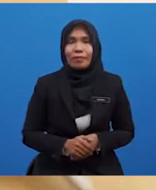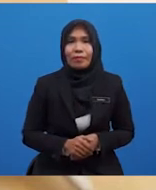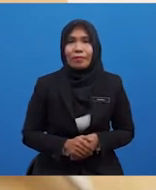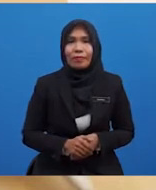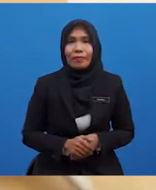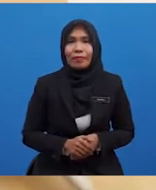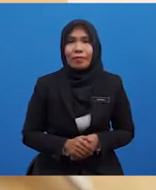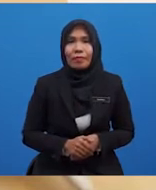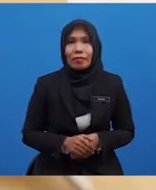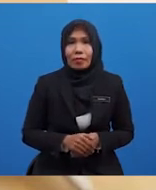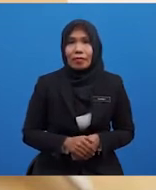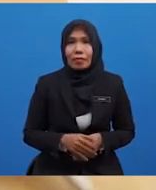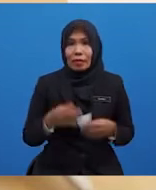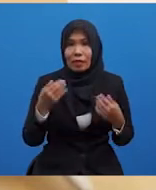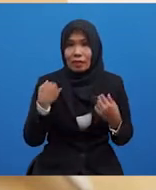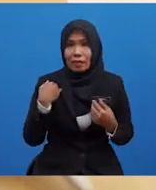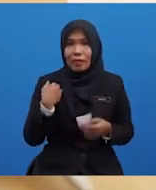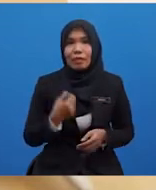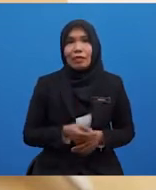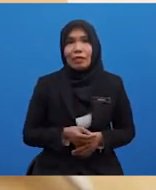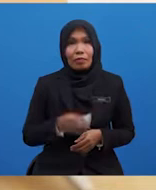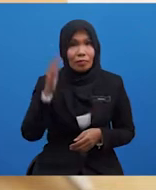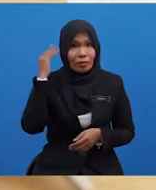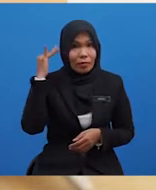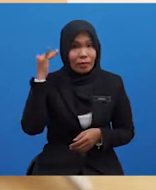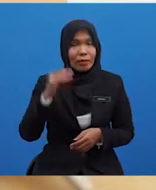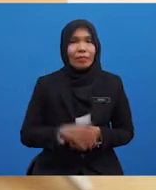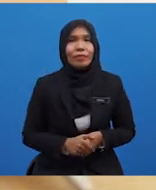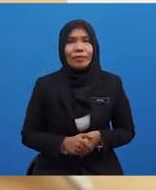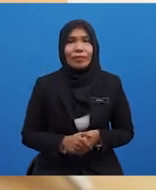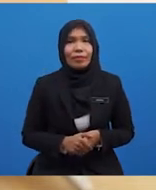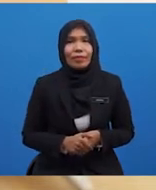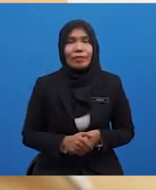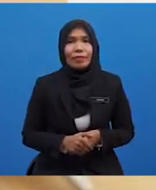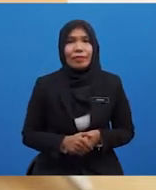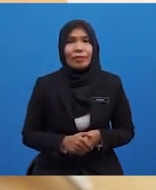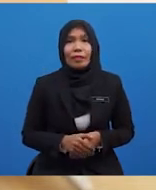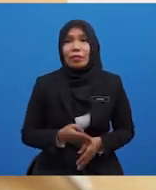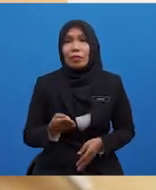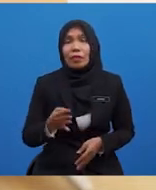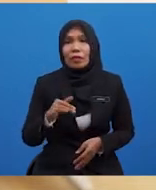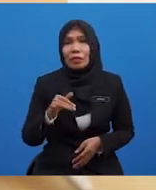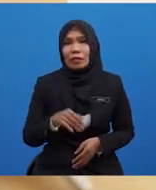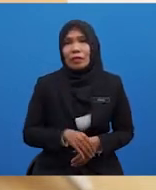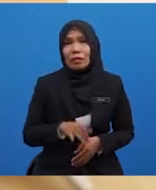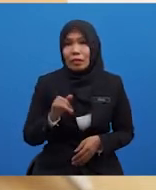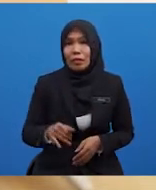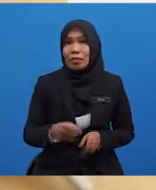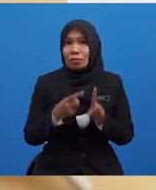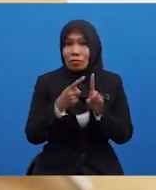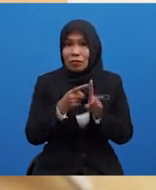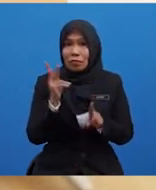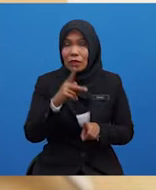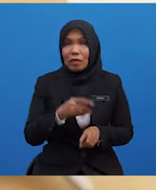Kalau yang pernah dengar, pastinya kamu tidak hairan. Akan tetapi, bagi yang pertama kali